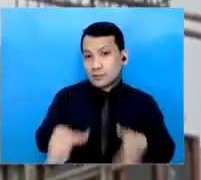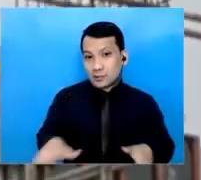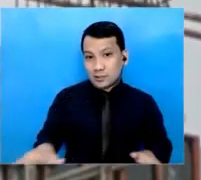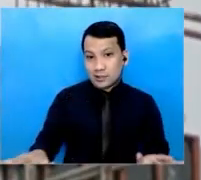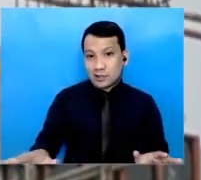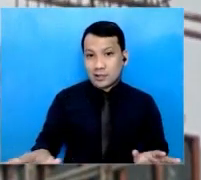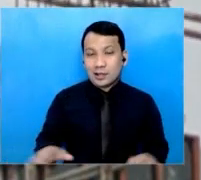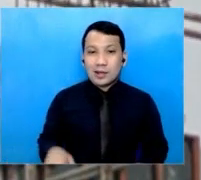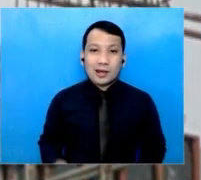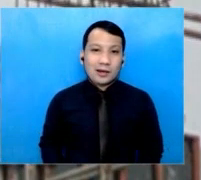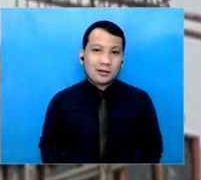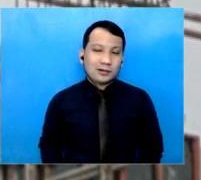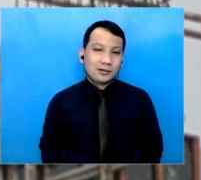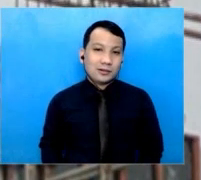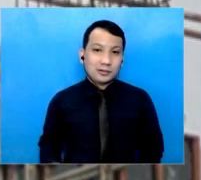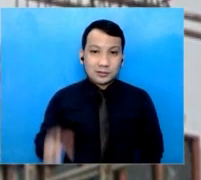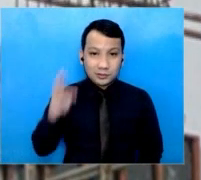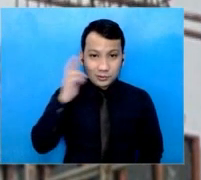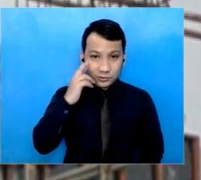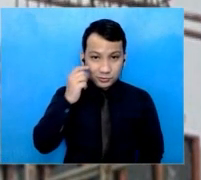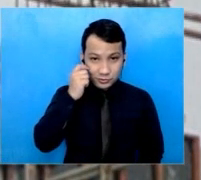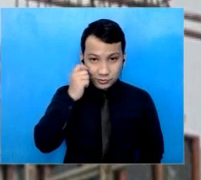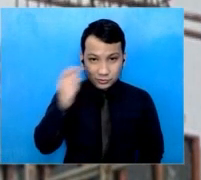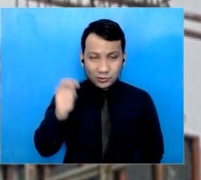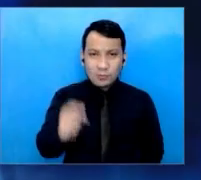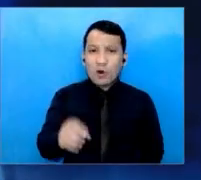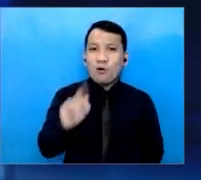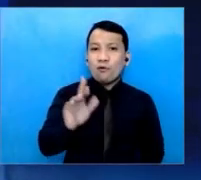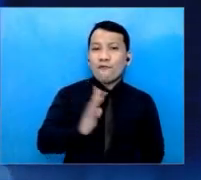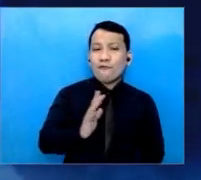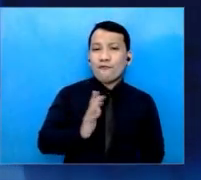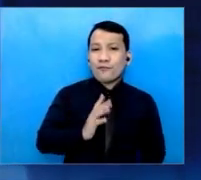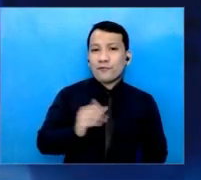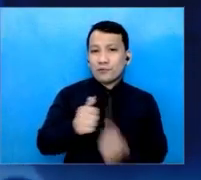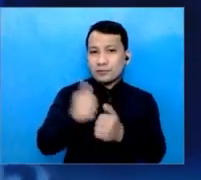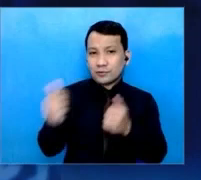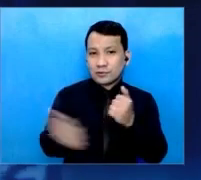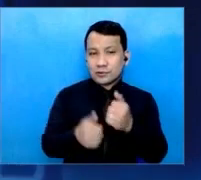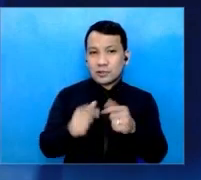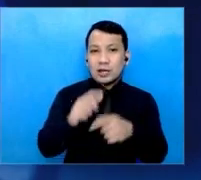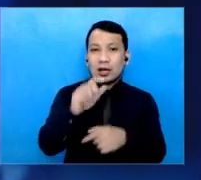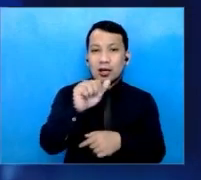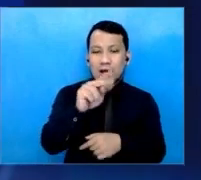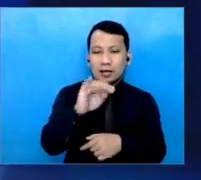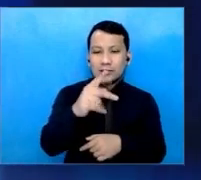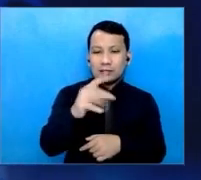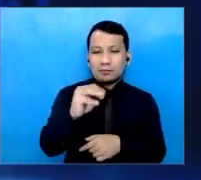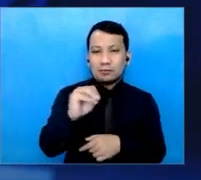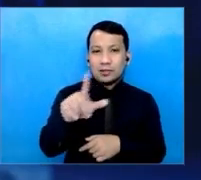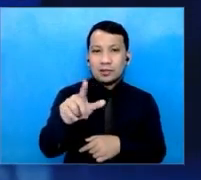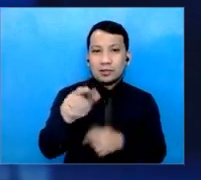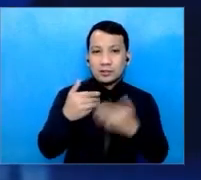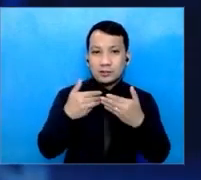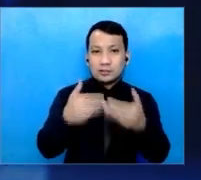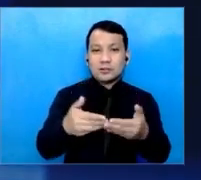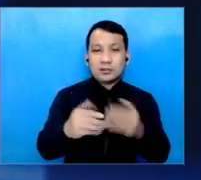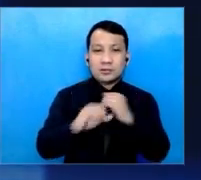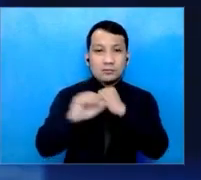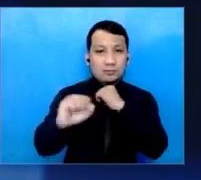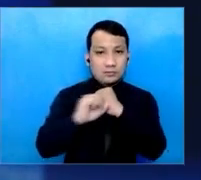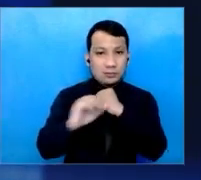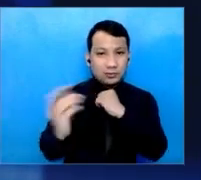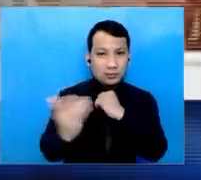ang artisang si Tom Rodriguez ay okay lang tumakbo sa ilalim ng grupong anak Maharlika na magsusulong ng karapatan ng